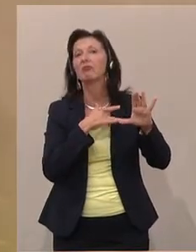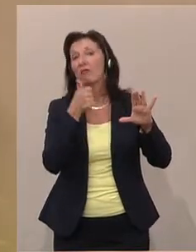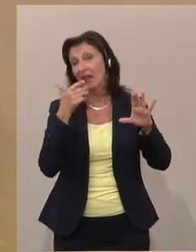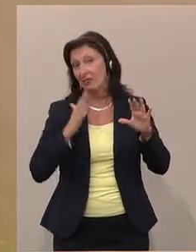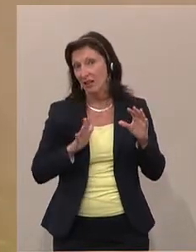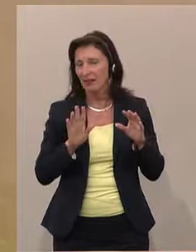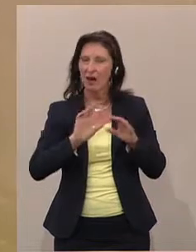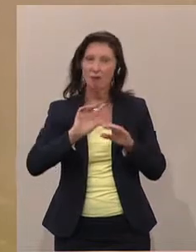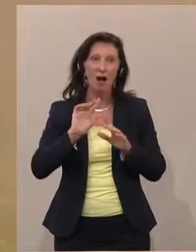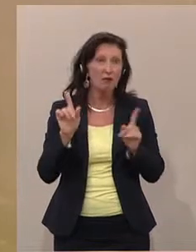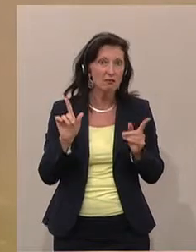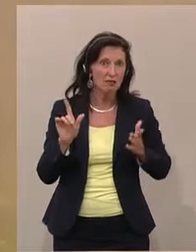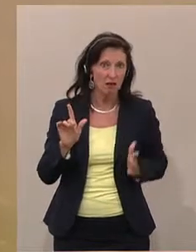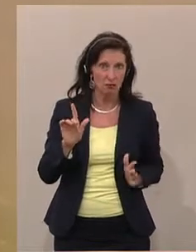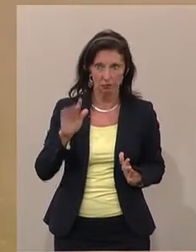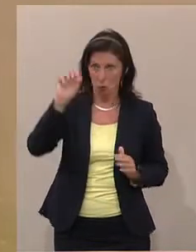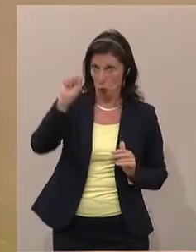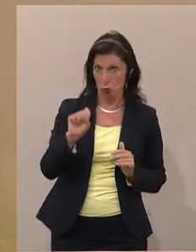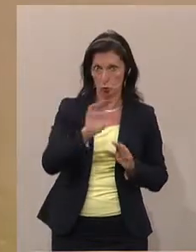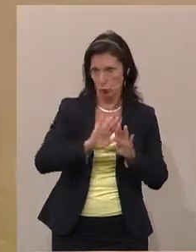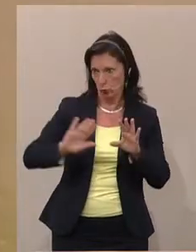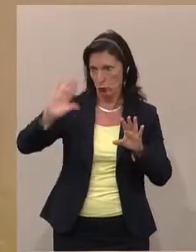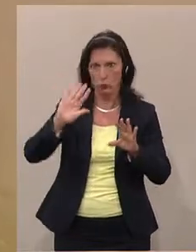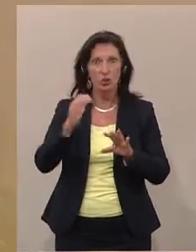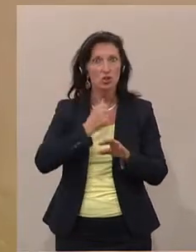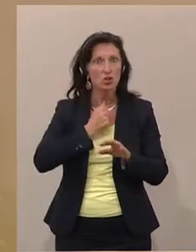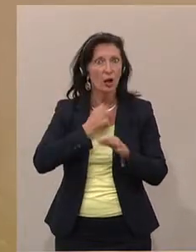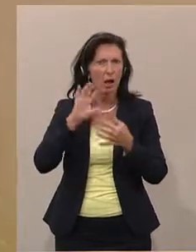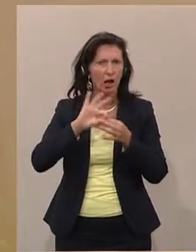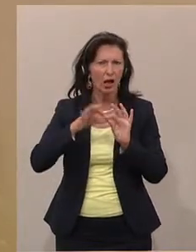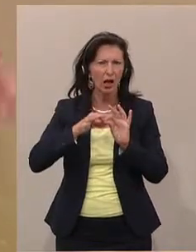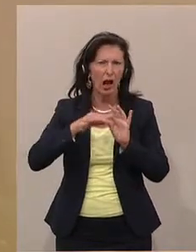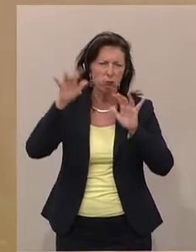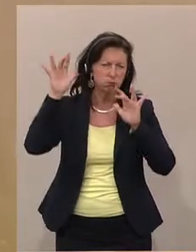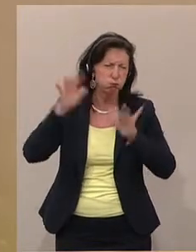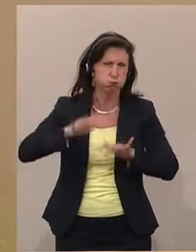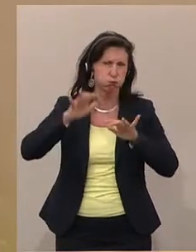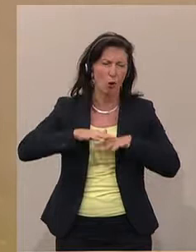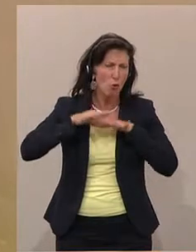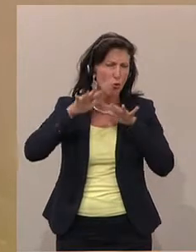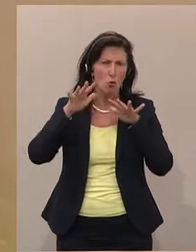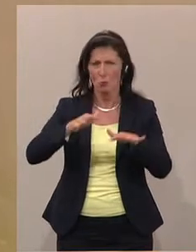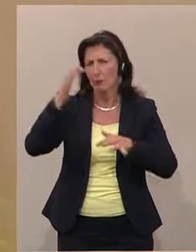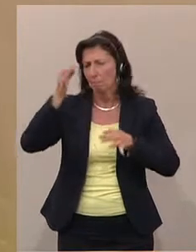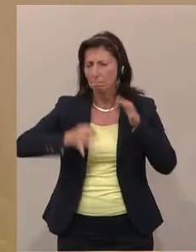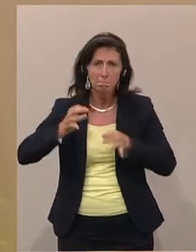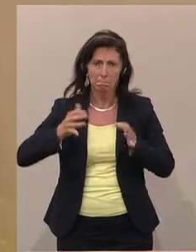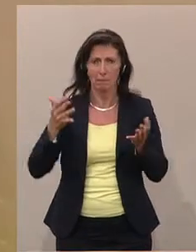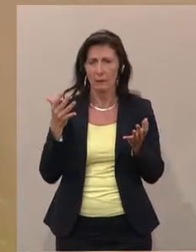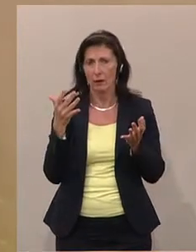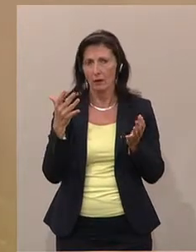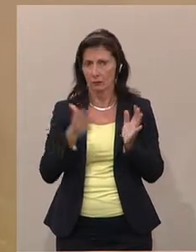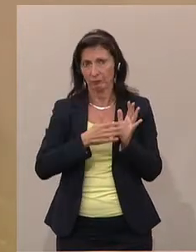im Südösterreich, in der Steiermark, in Kärnten, katastrophale Niederschläge gegeben, schwere Überschwemmungen und Ähnliches. Das